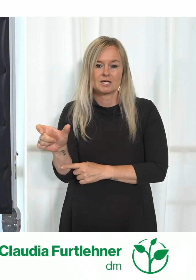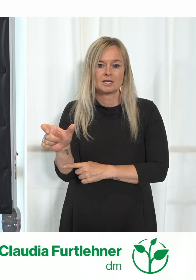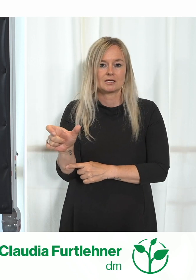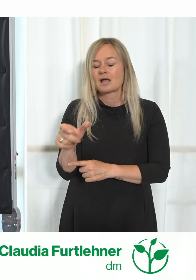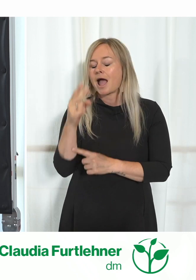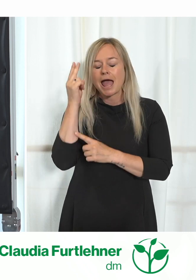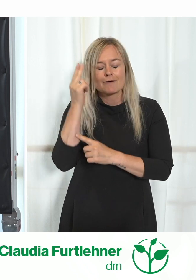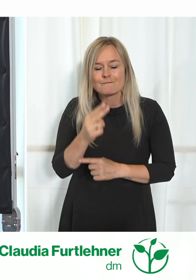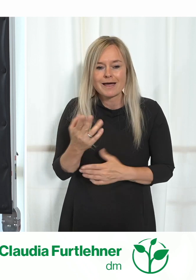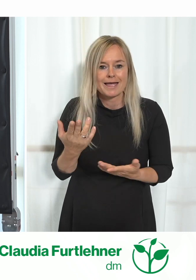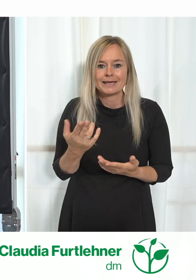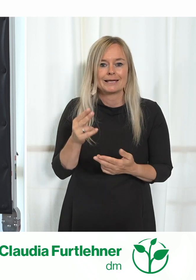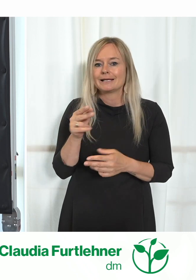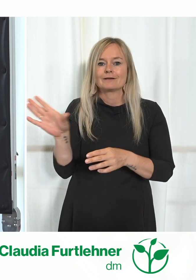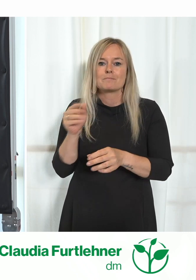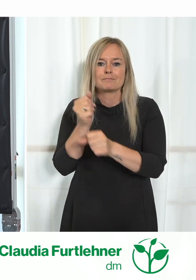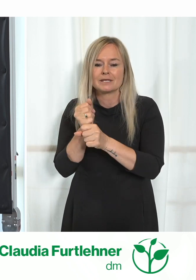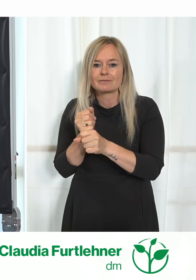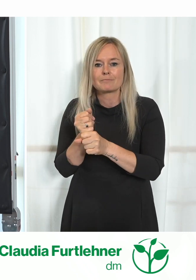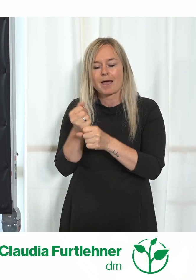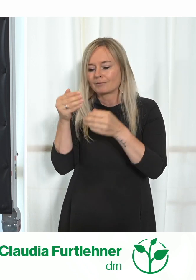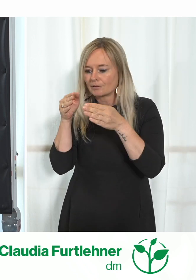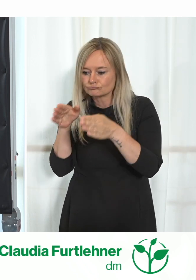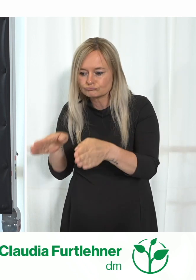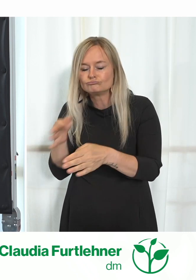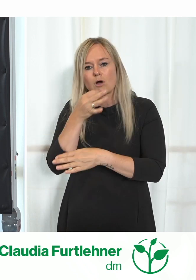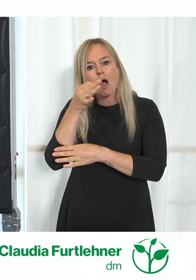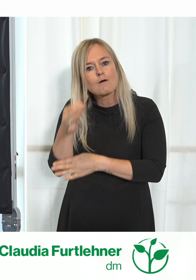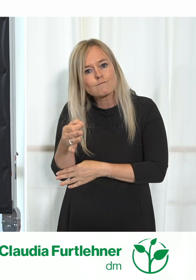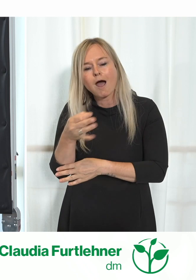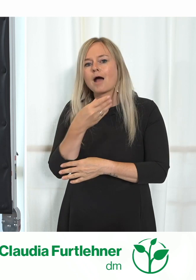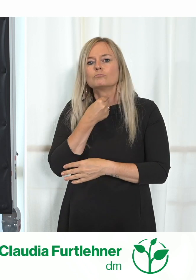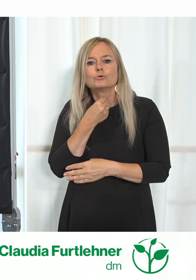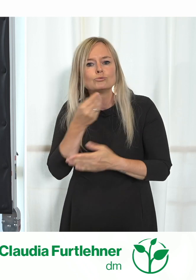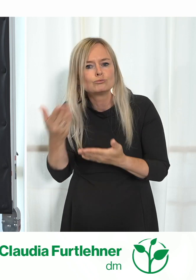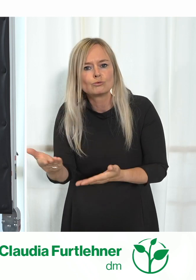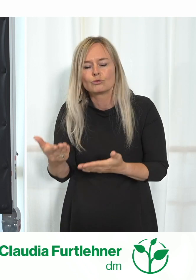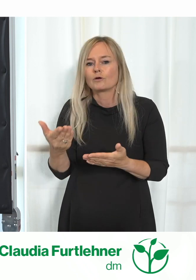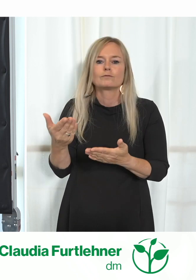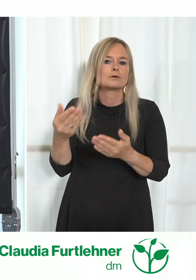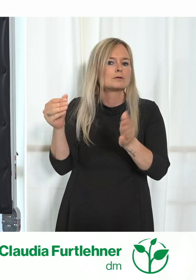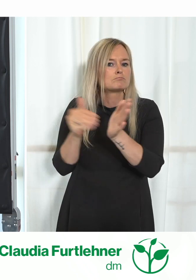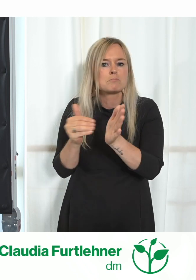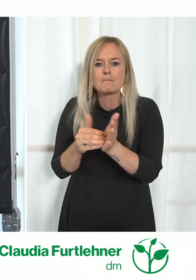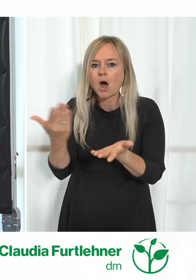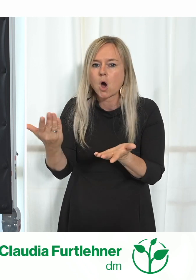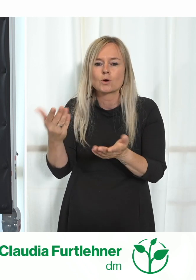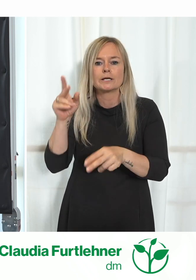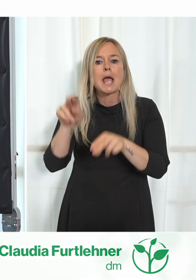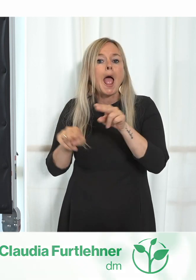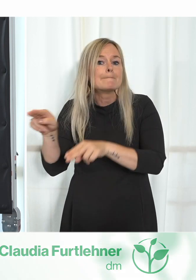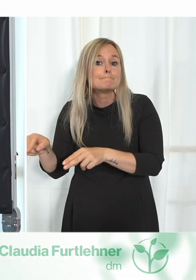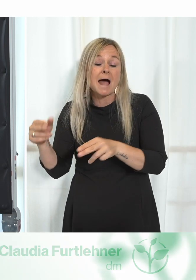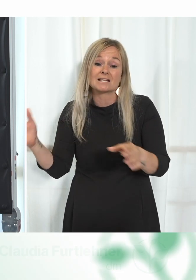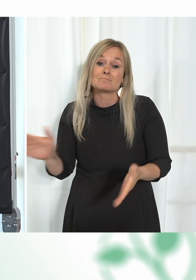Mitarbeiter ein, fragen sie, ob sie was brauchen, was für ihre Bedürfnisse das sie haben. Manchmal ist es leicht, dass man ihnen